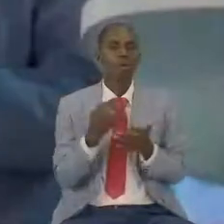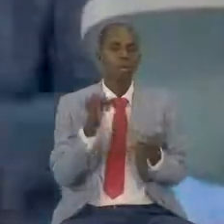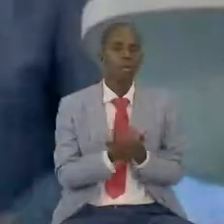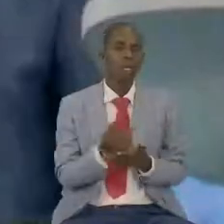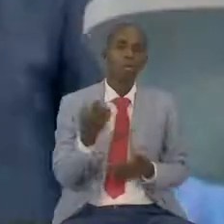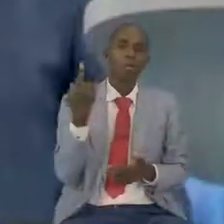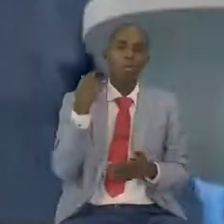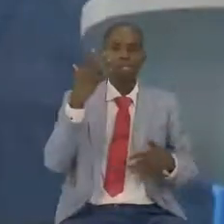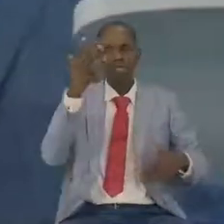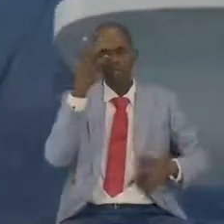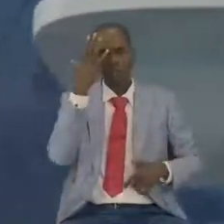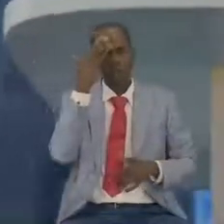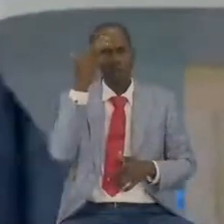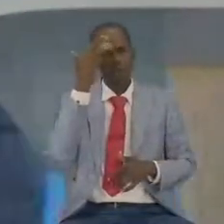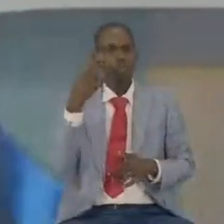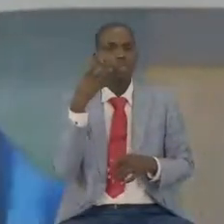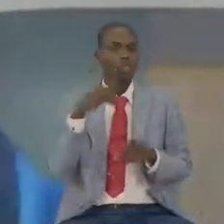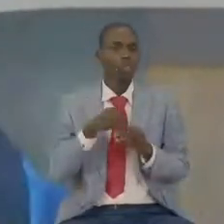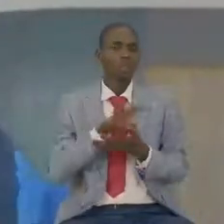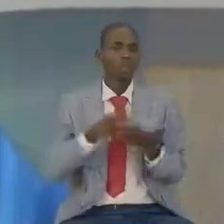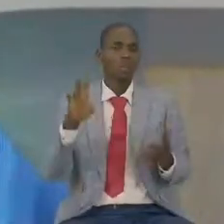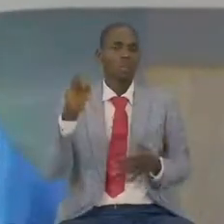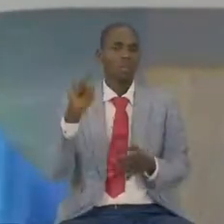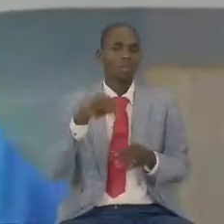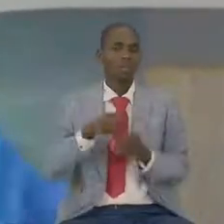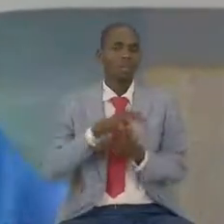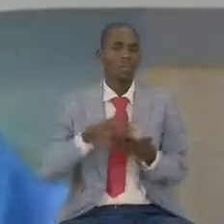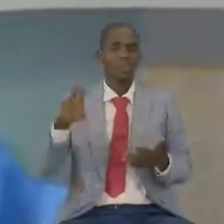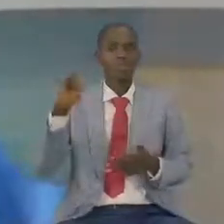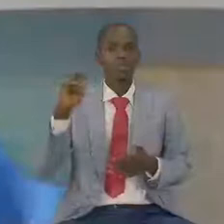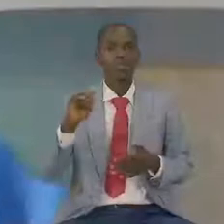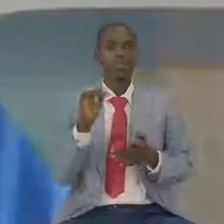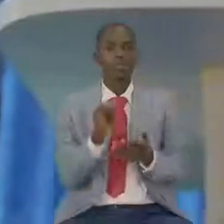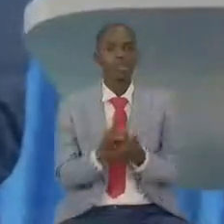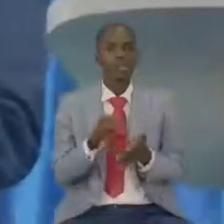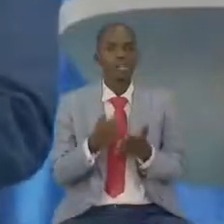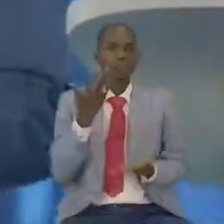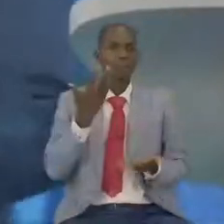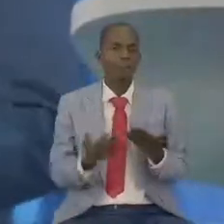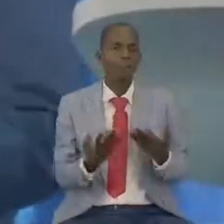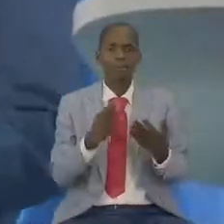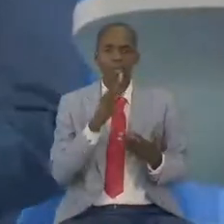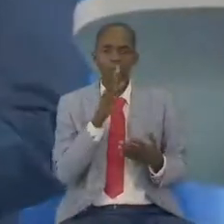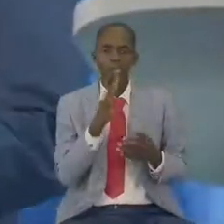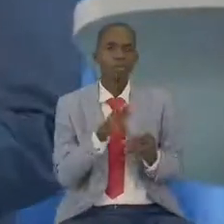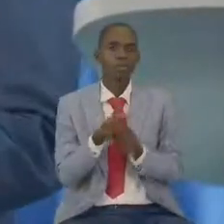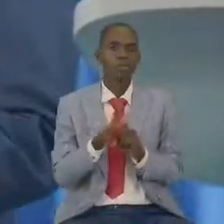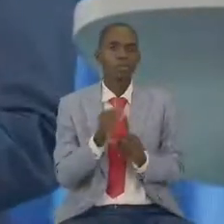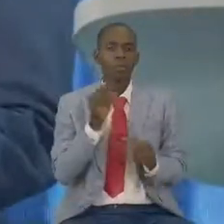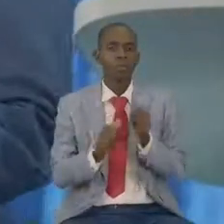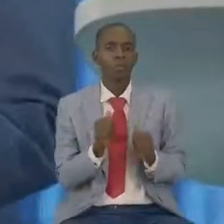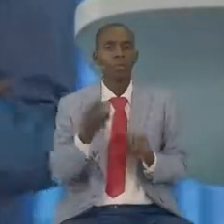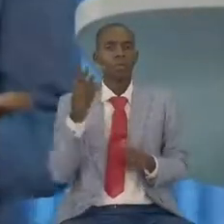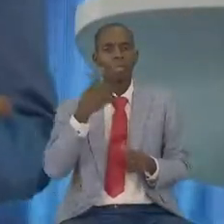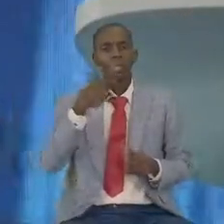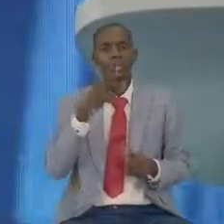les malades. Verset 17. Verset 17, afin que s'accomplisse ce qui avait été annoncé par Ésaïe